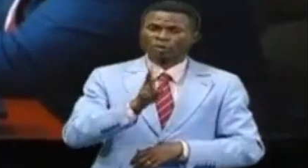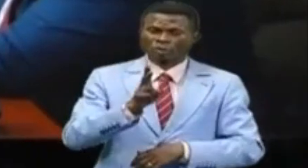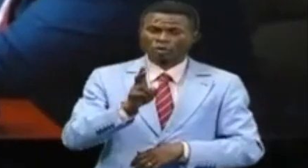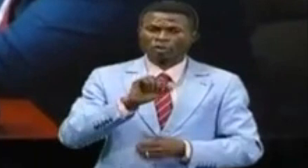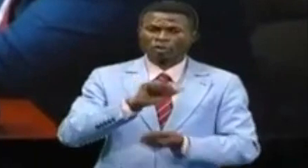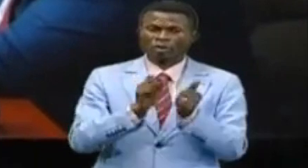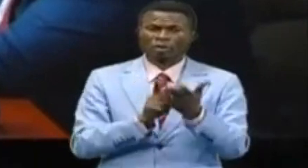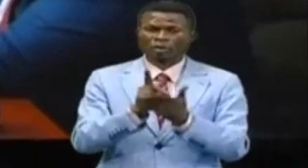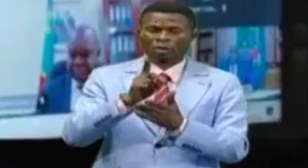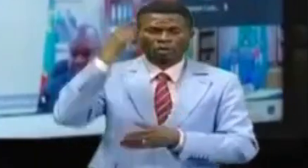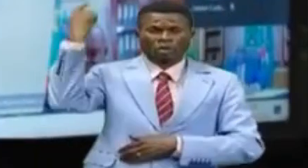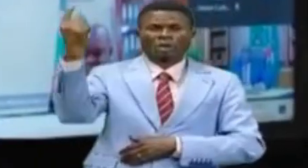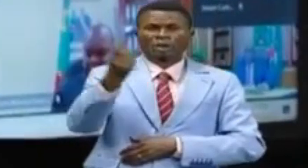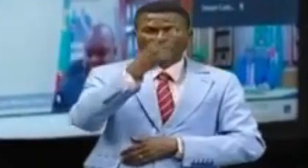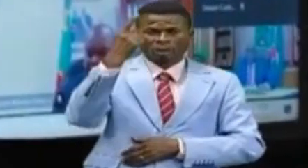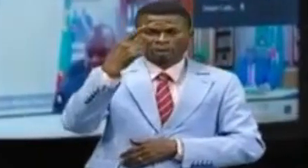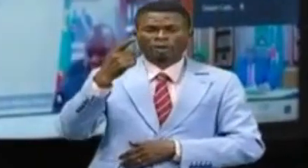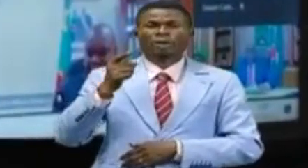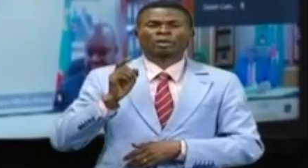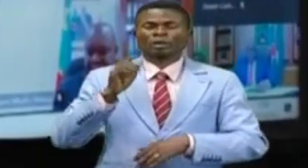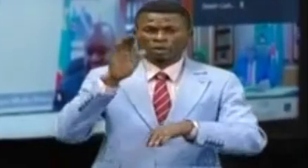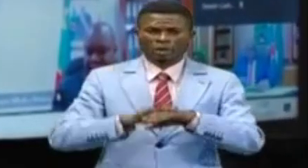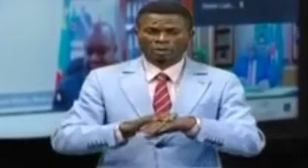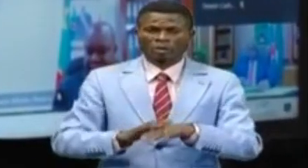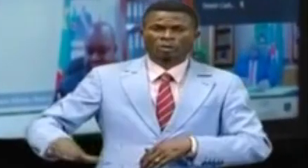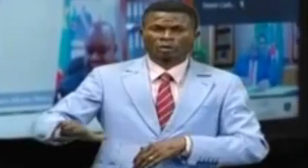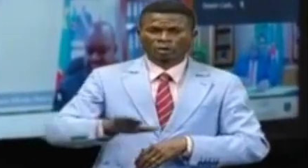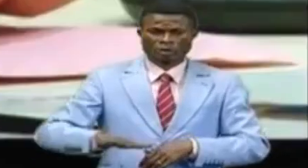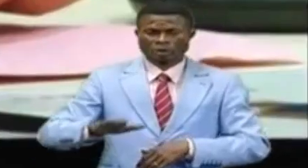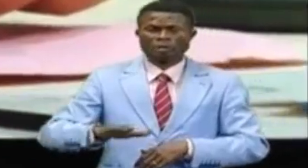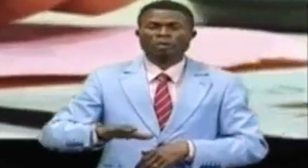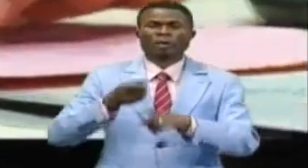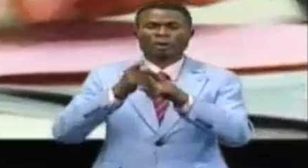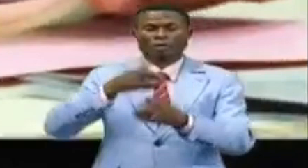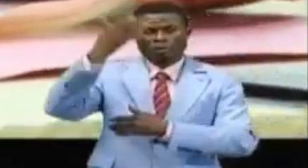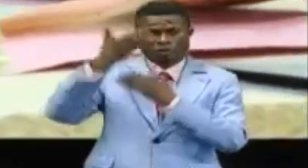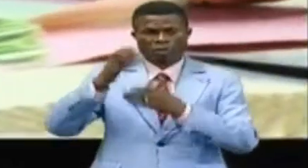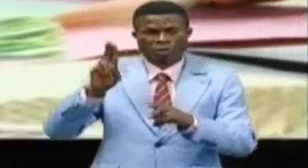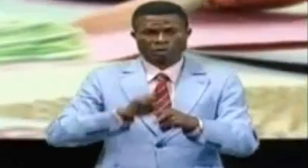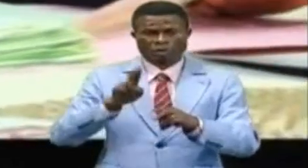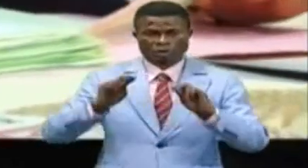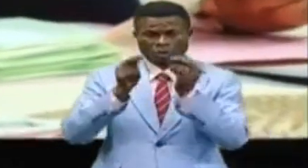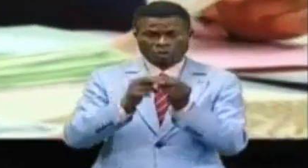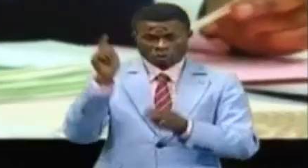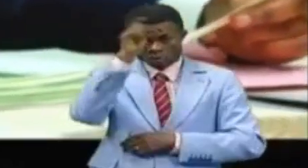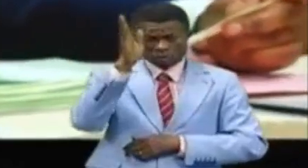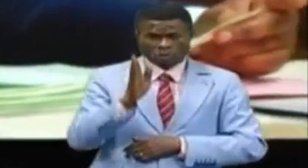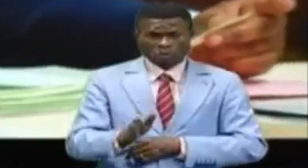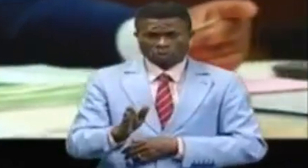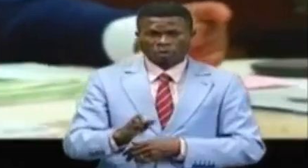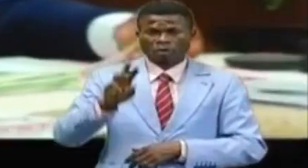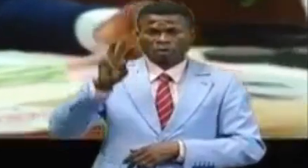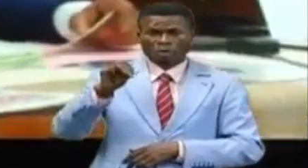droit international dont notre pays est victime de la part du Rwanda, qui utilise un mouvement terroriste du DiEM23